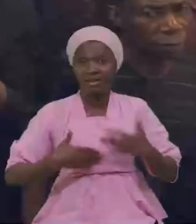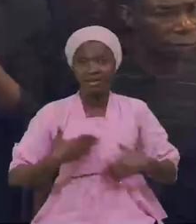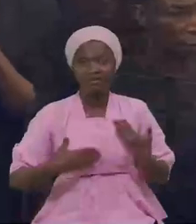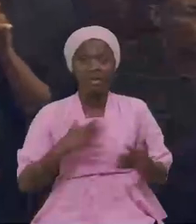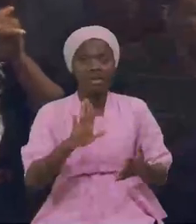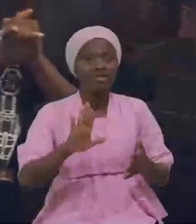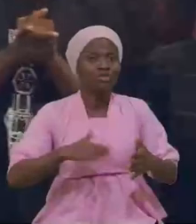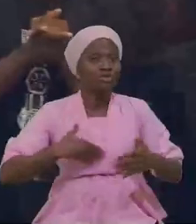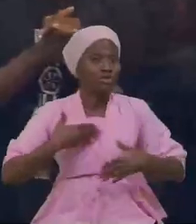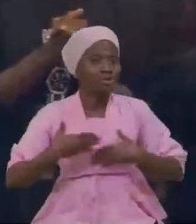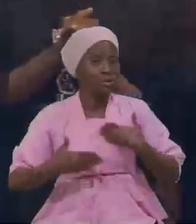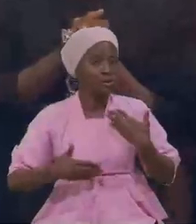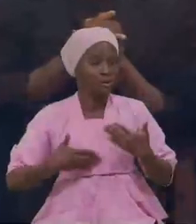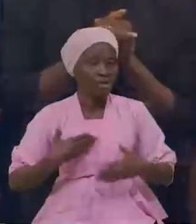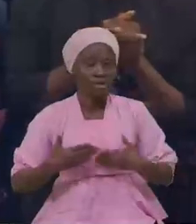joie